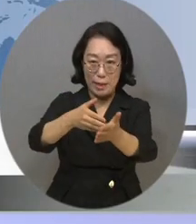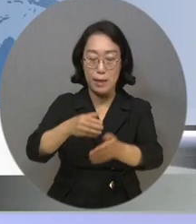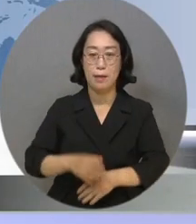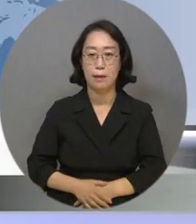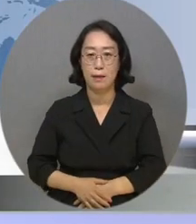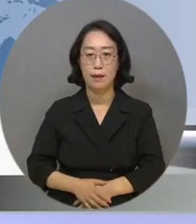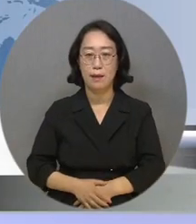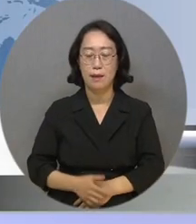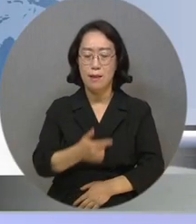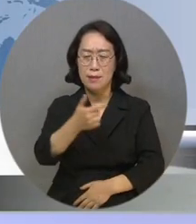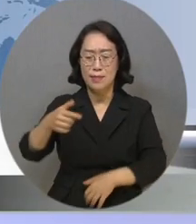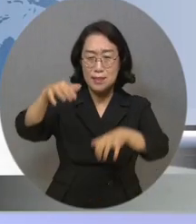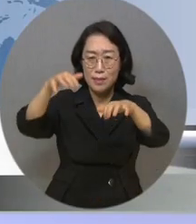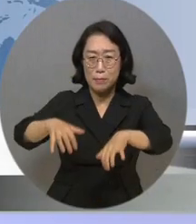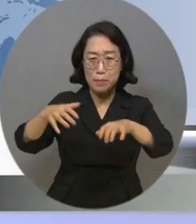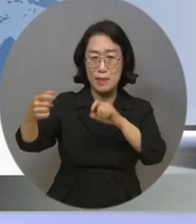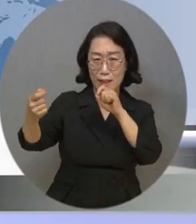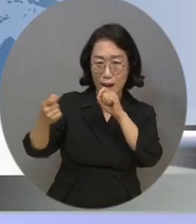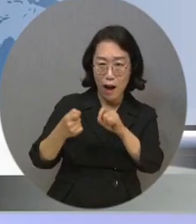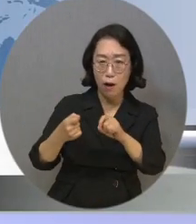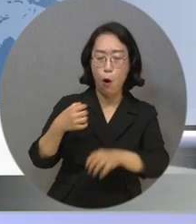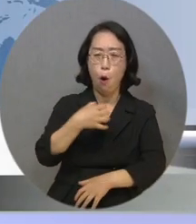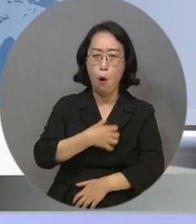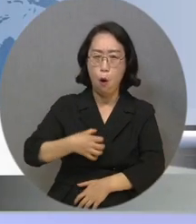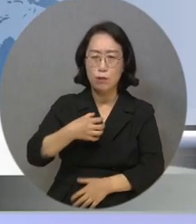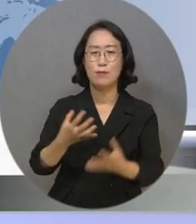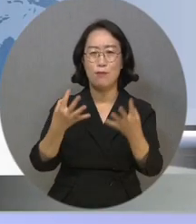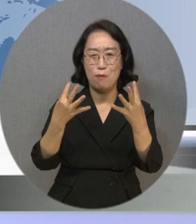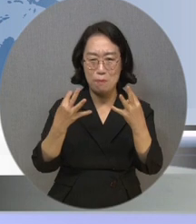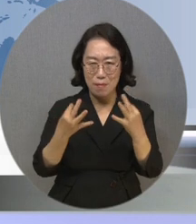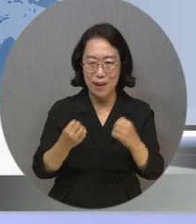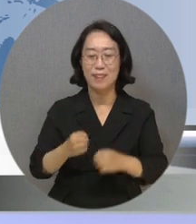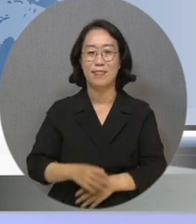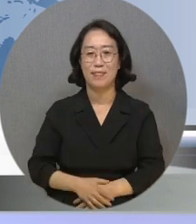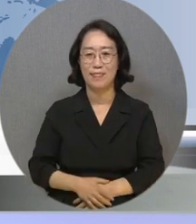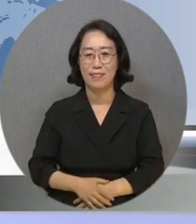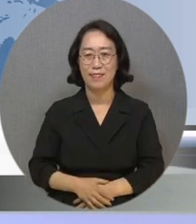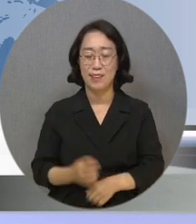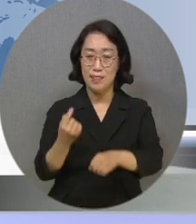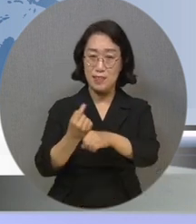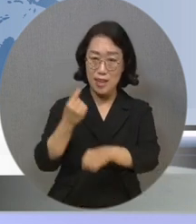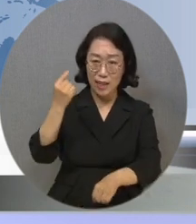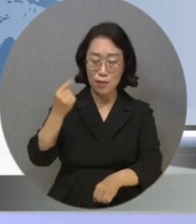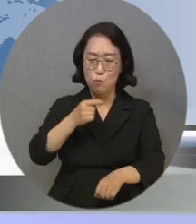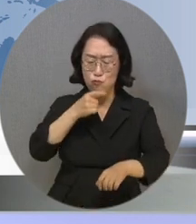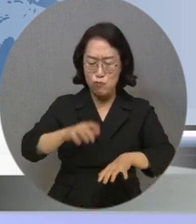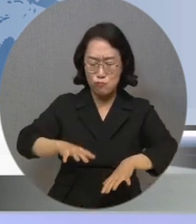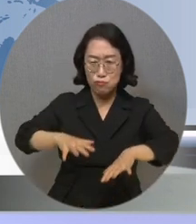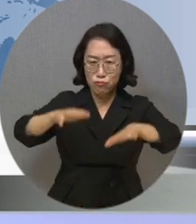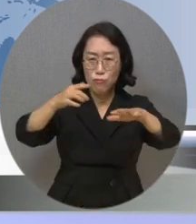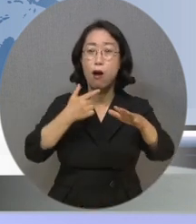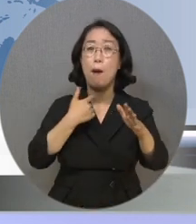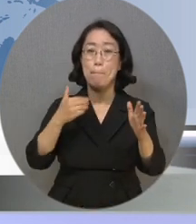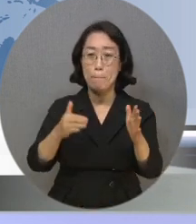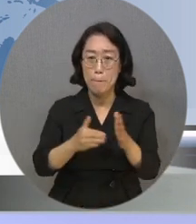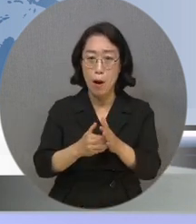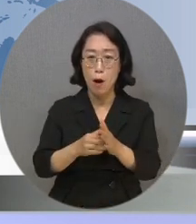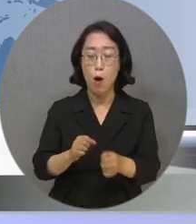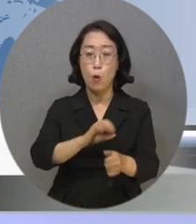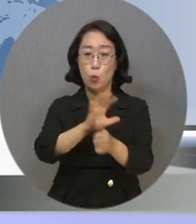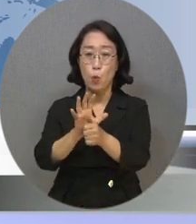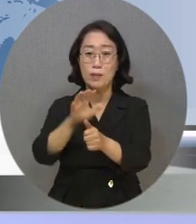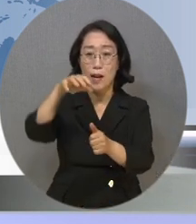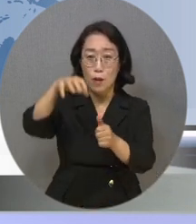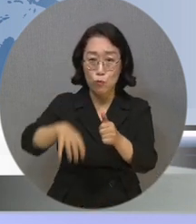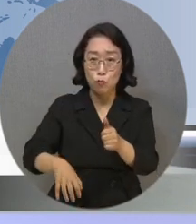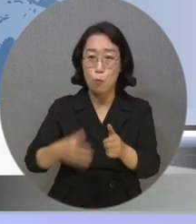본격적인 장마철을 앞두고 걱정부터 앞서는 분들 많으실텐데요 지난해 폭우로 침수피해를 겪었던 서울 동작구의